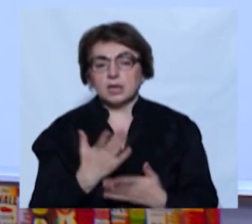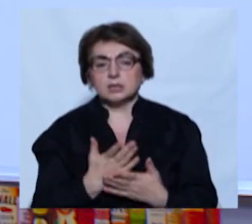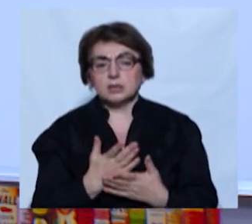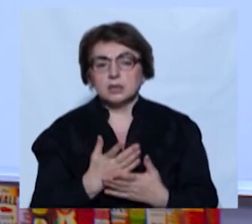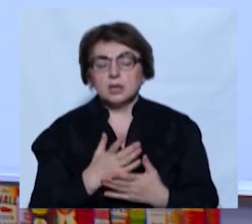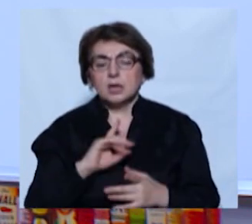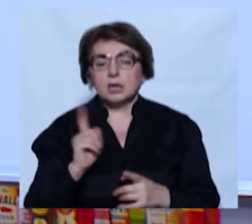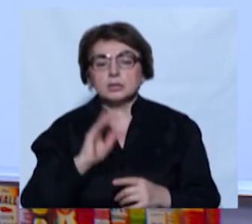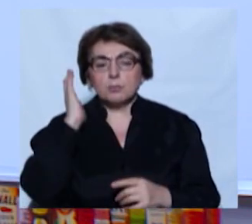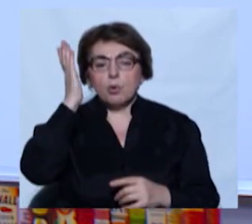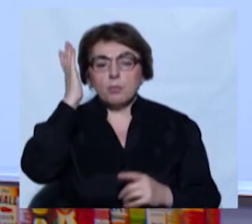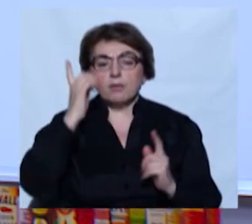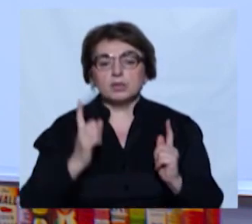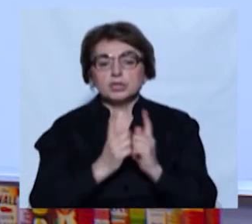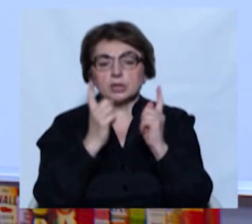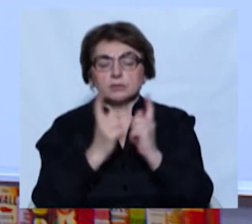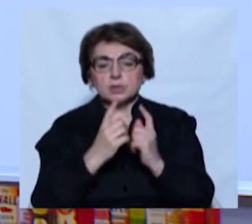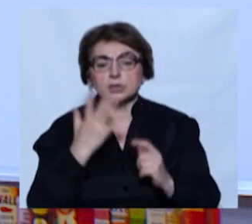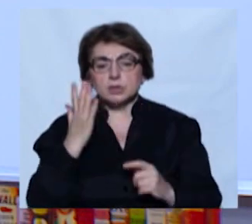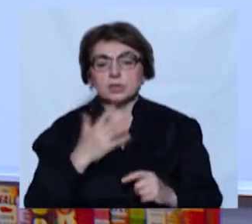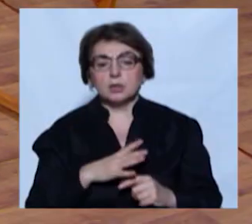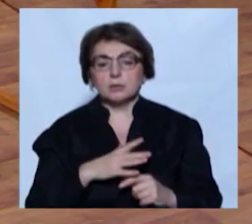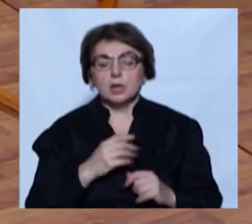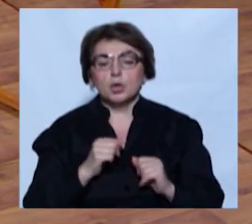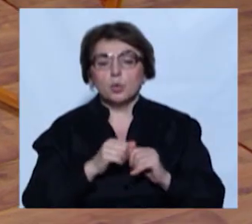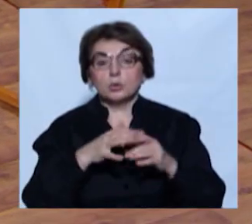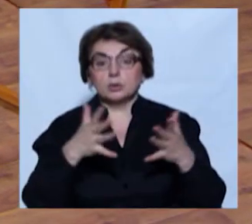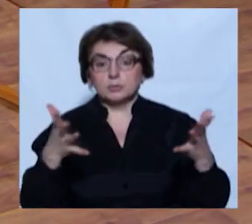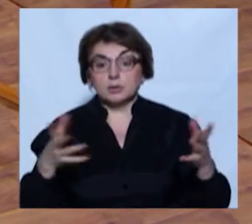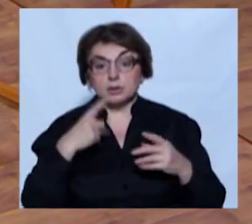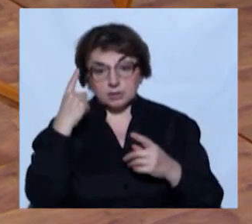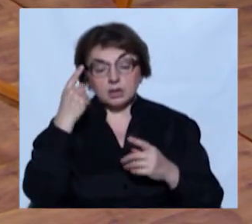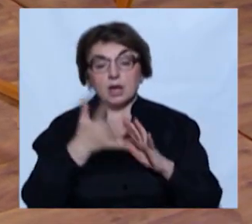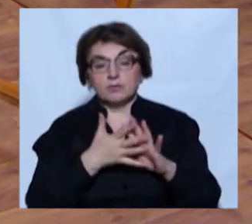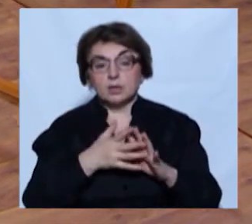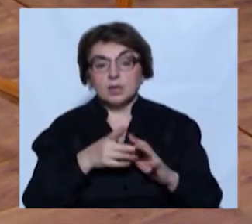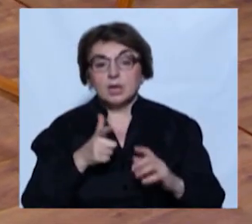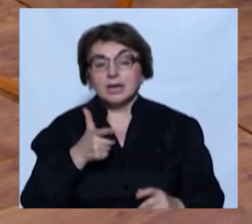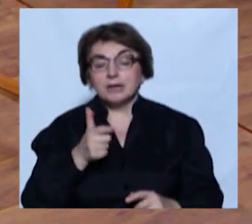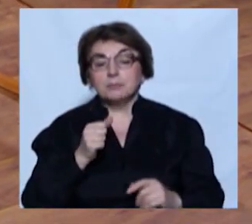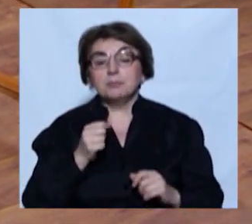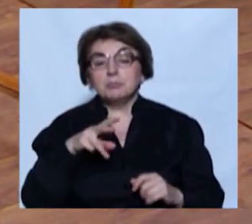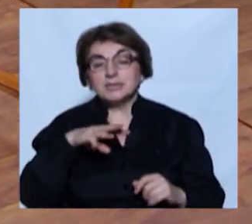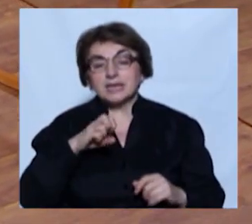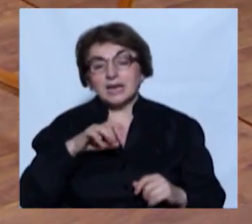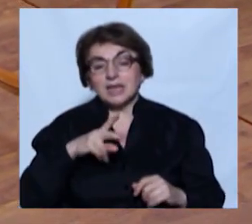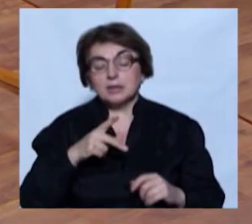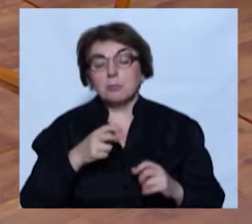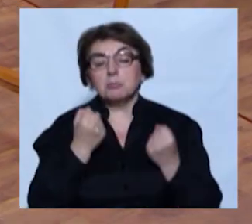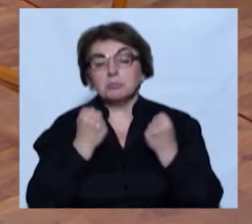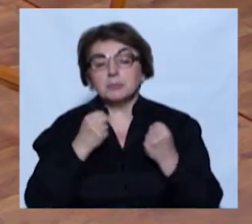რაც მომავალი შეხვედრისათვის იქნება შემდეგ გაშლილი, გარჩეული. ეს არის მდგრადი განვითარების ტერმინი,